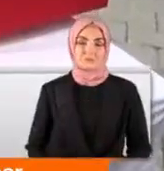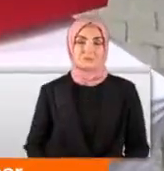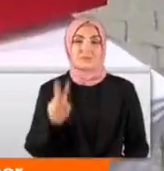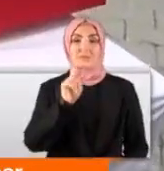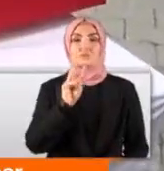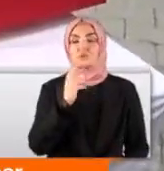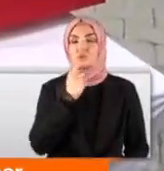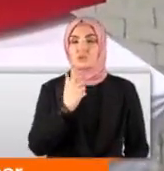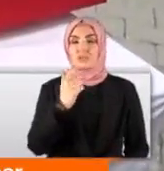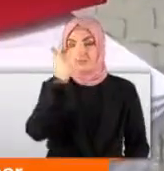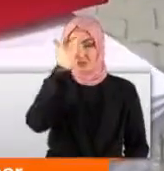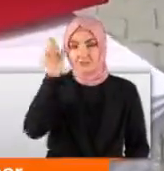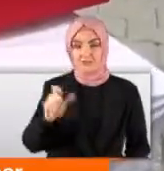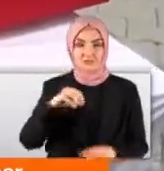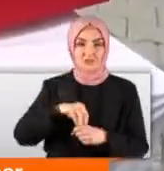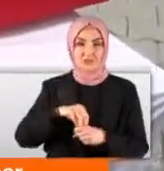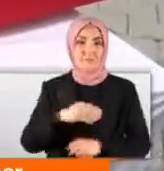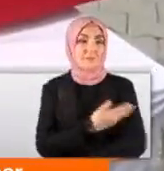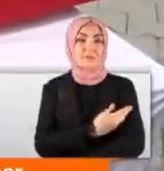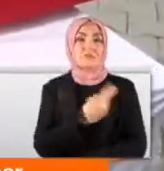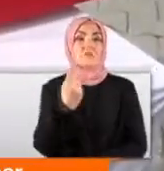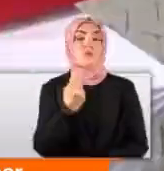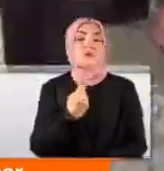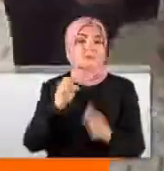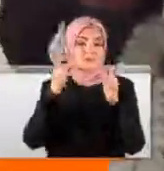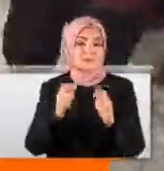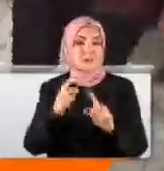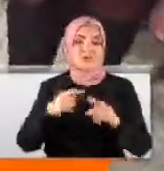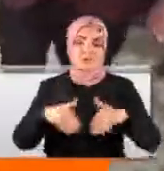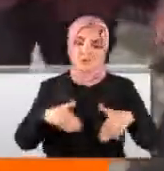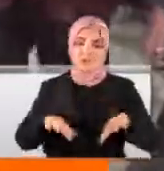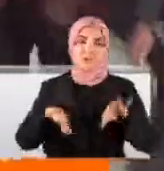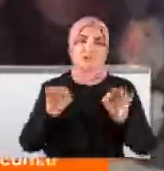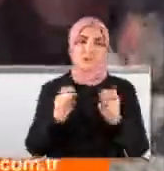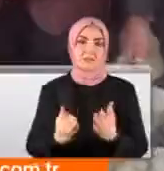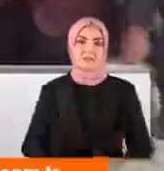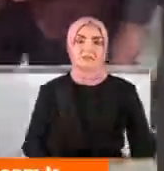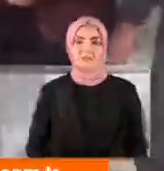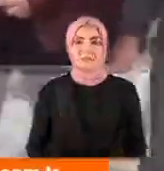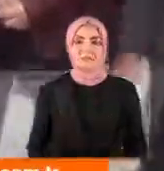23 yaşındaki şehit için memleketi Kütahya'da tören düzenlendi.